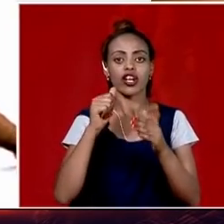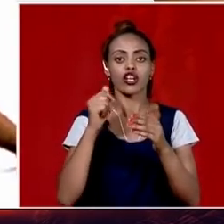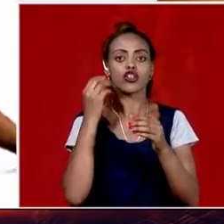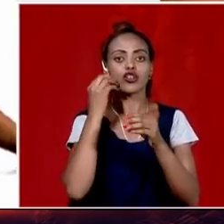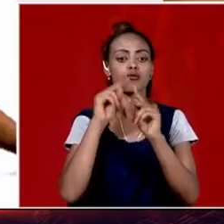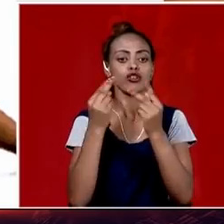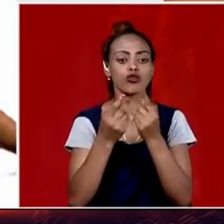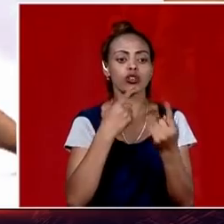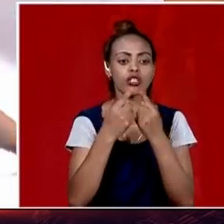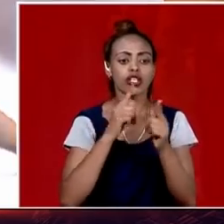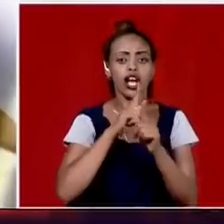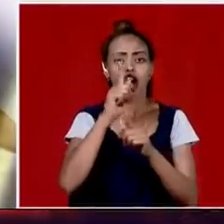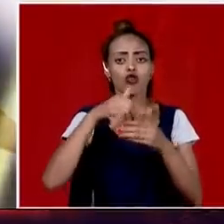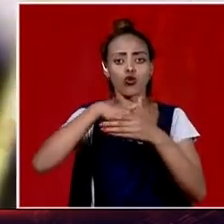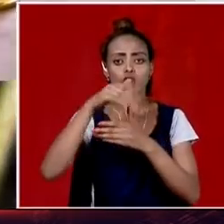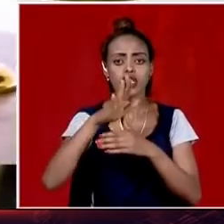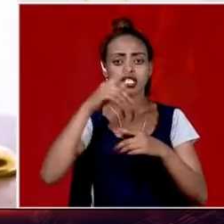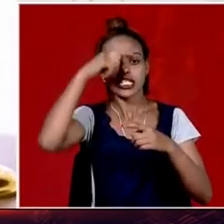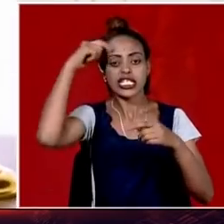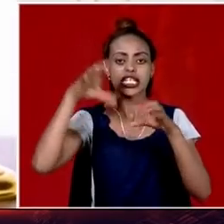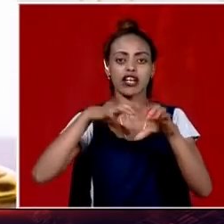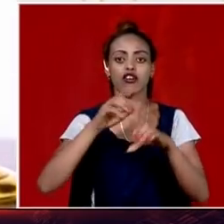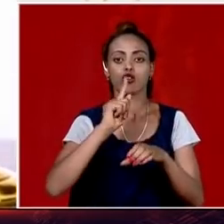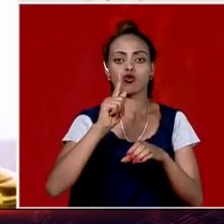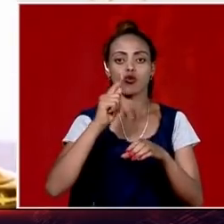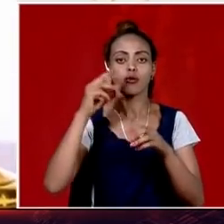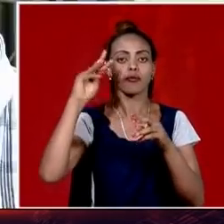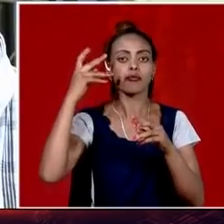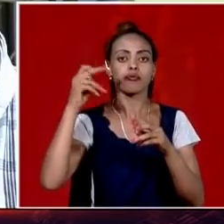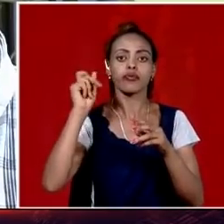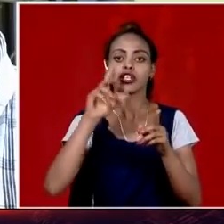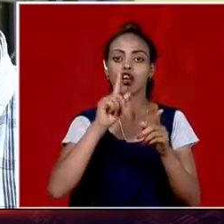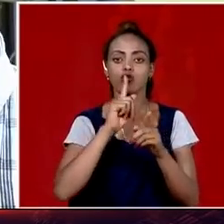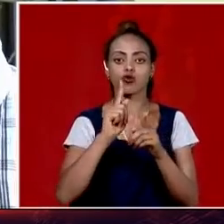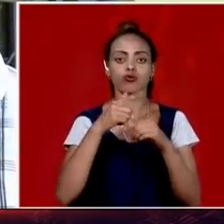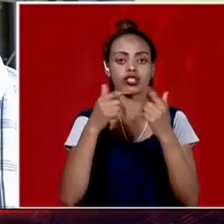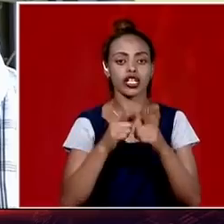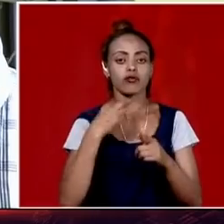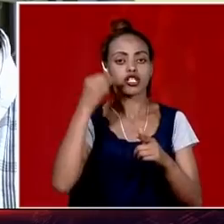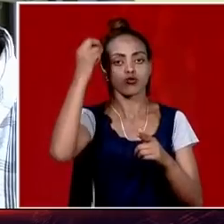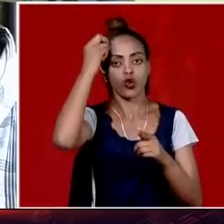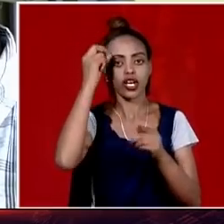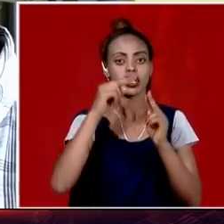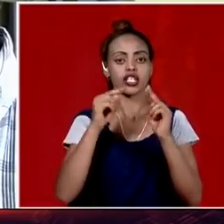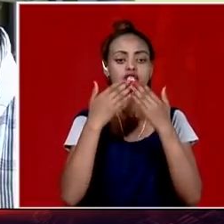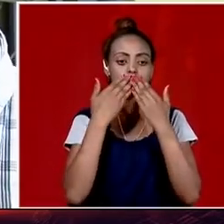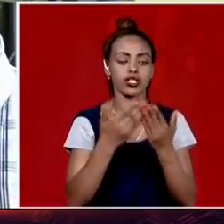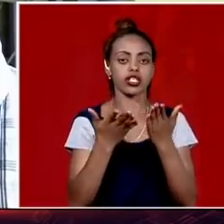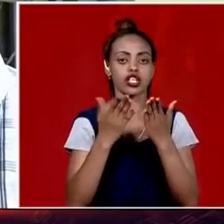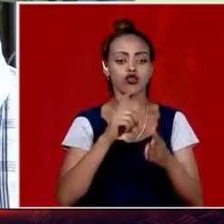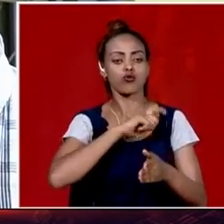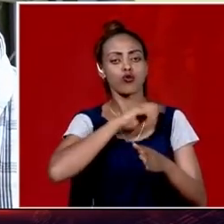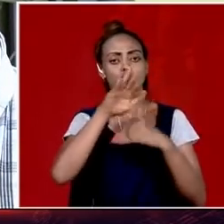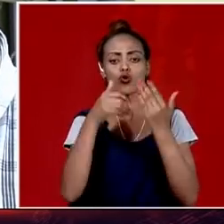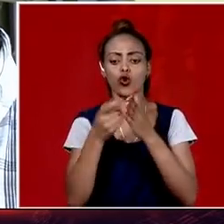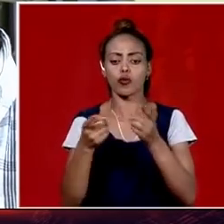نازراربه تحق نخوص عبي صار زغبر ميديا يو نتاع من فتوى دمص ويانا ون بزقات من هنا دمص ويانا ون تنكيو نبل البوليس نقولو